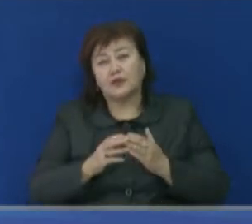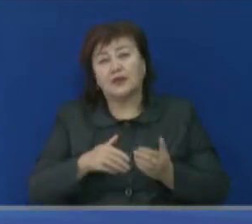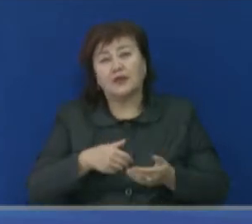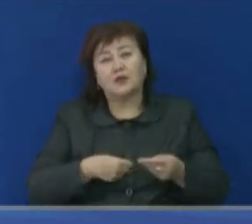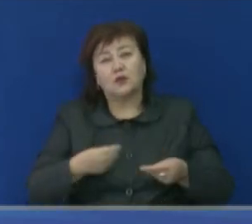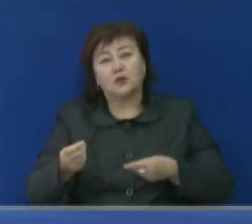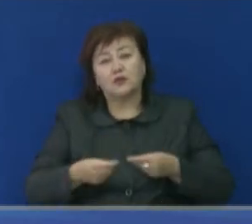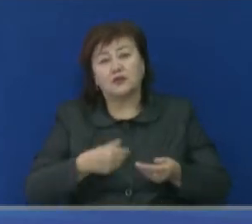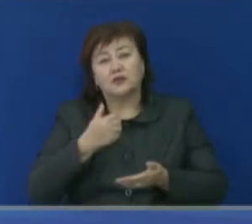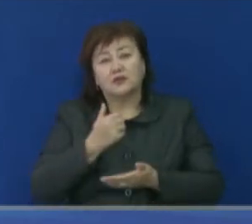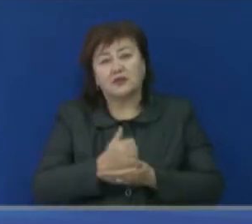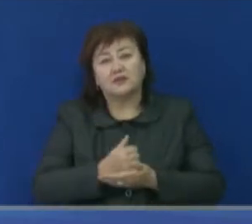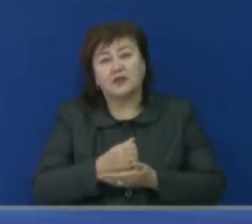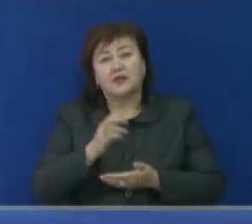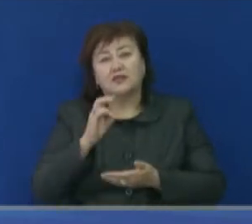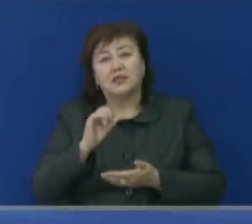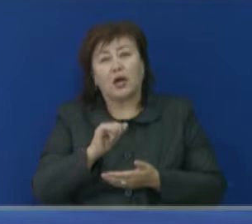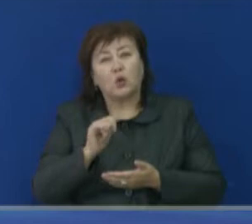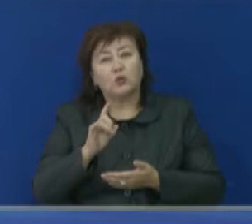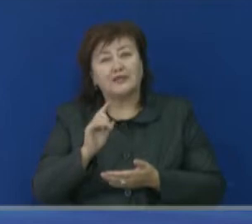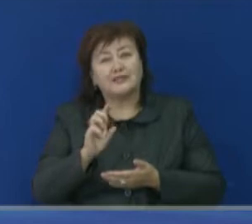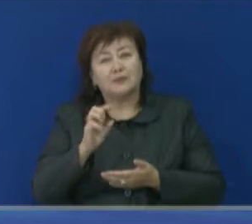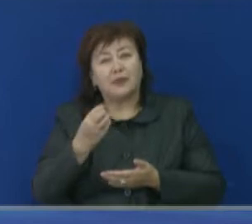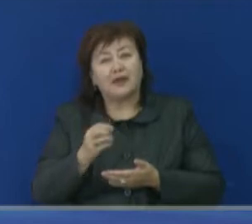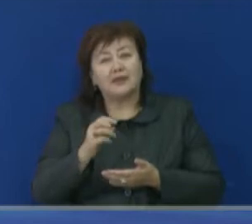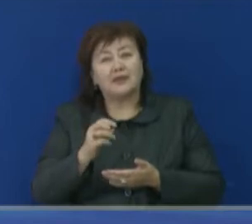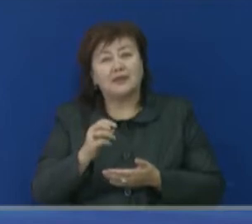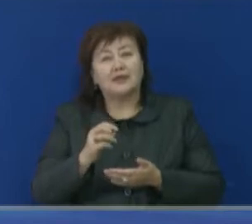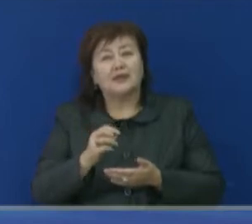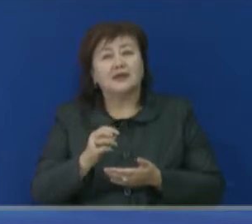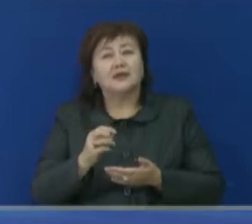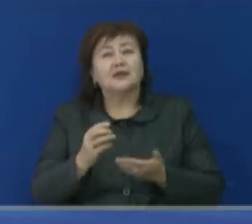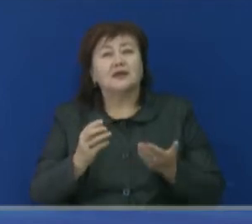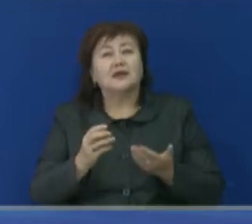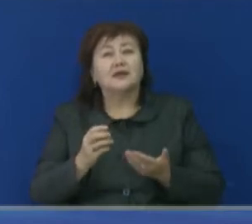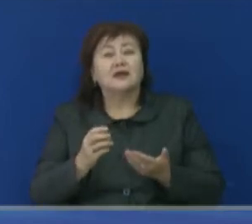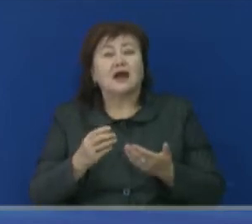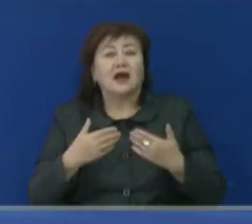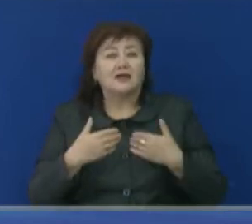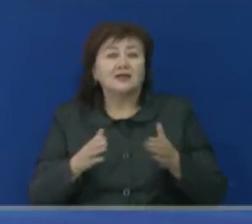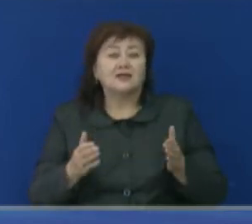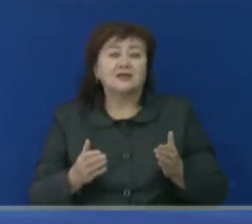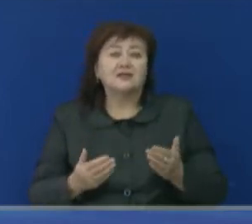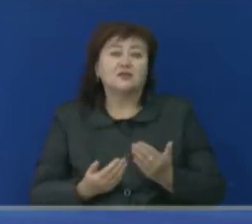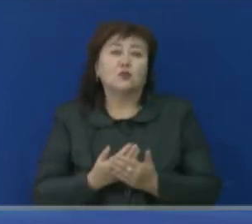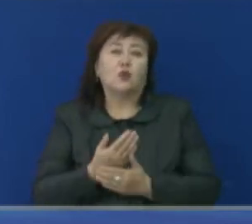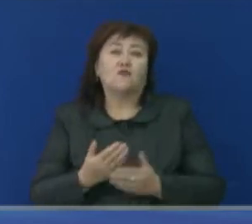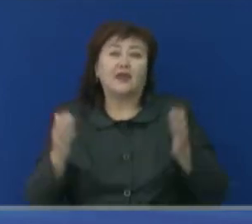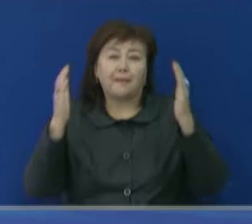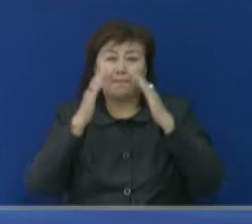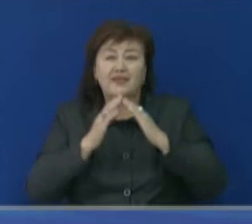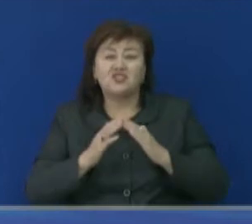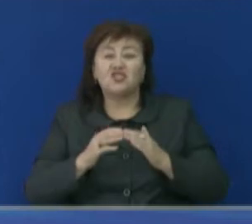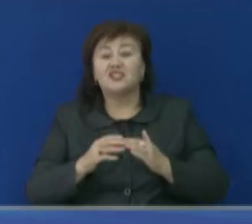бас мүфти Наурызбай Қажы Тағанұлының қатысуымен Семей қаласы Степной кентінде Ахмет Сафа қазірет атындағы мешіт ашылды. Аталған